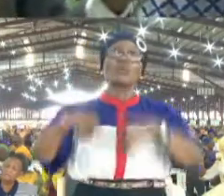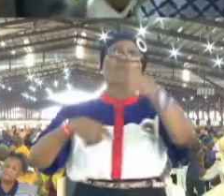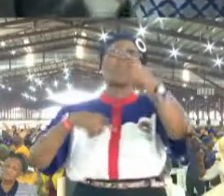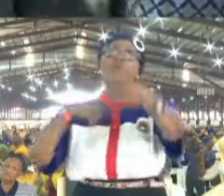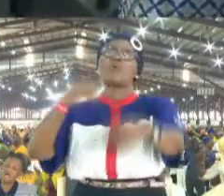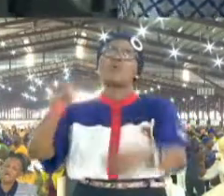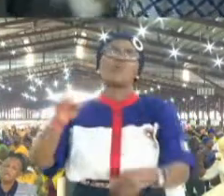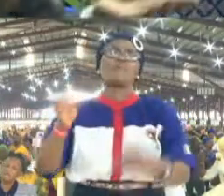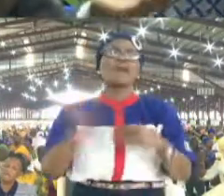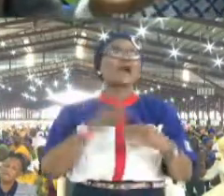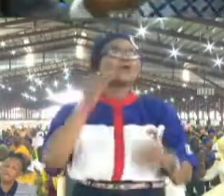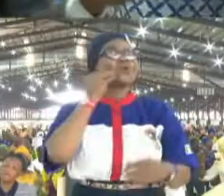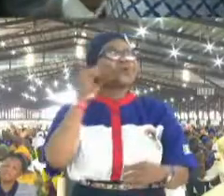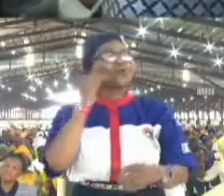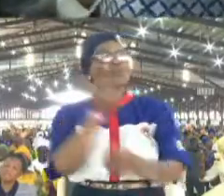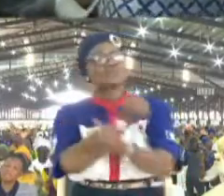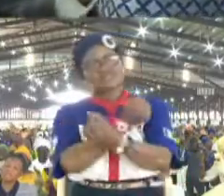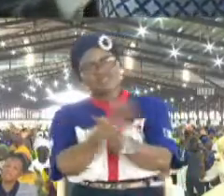àrìnàkore.